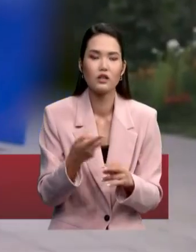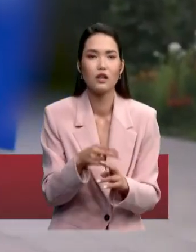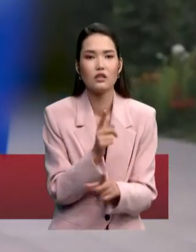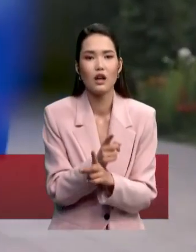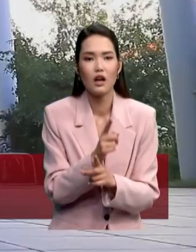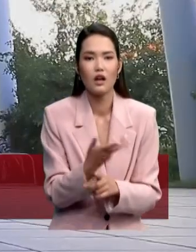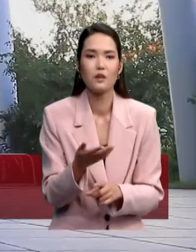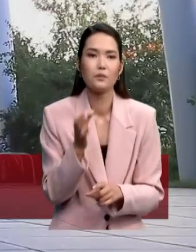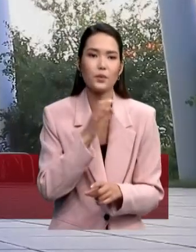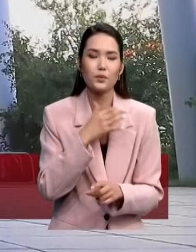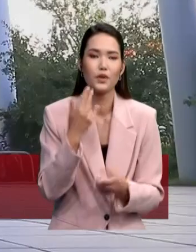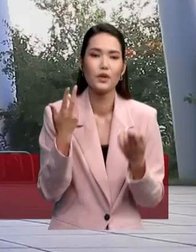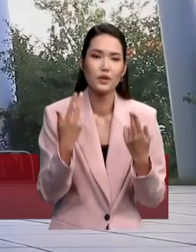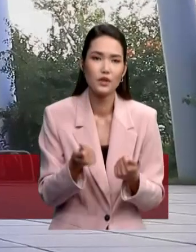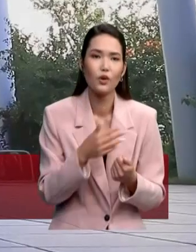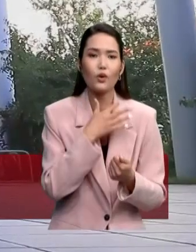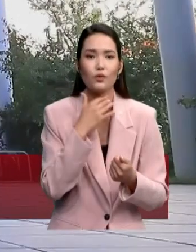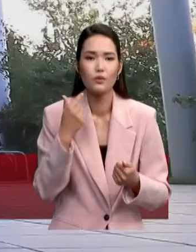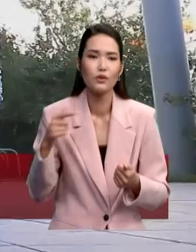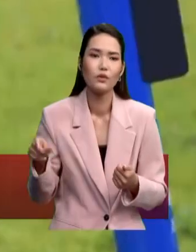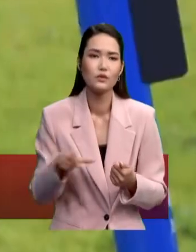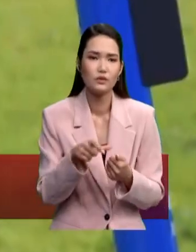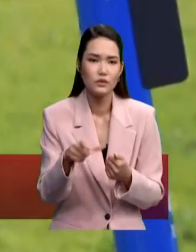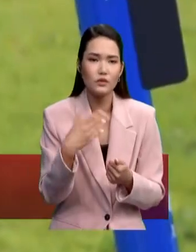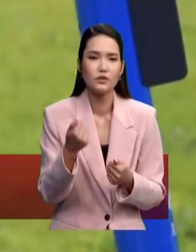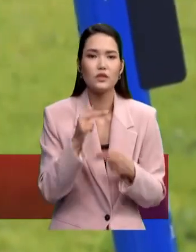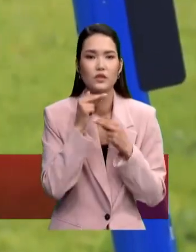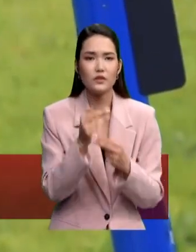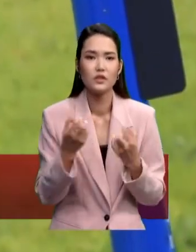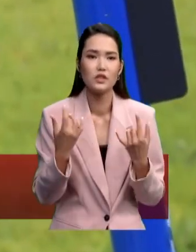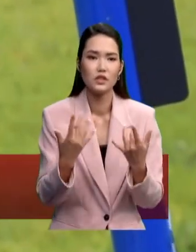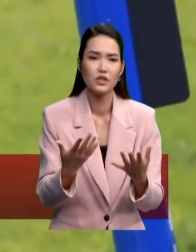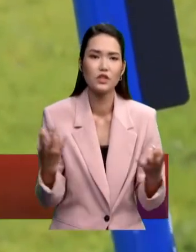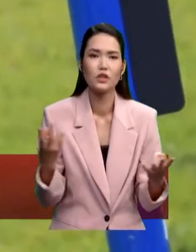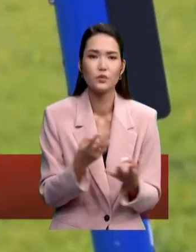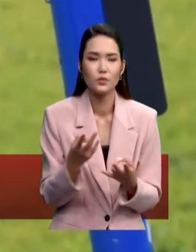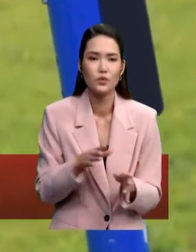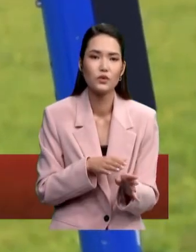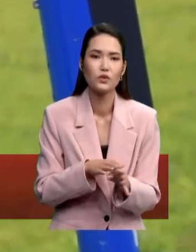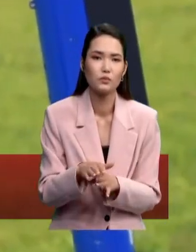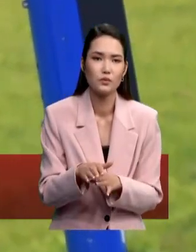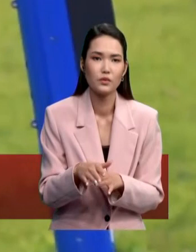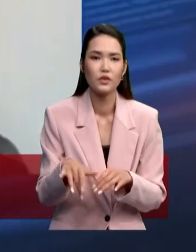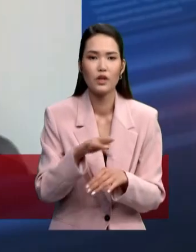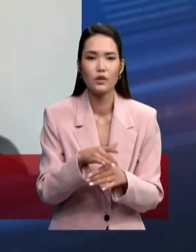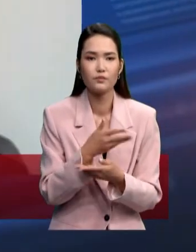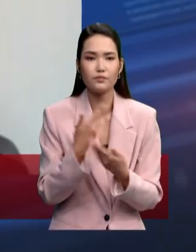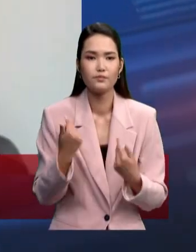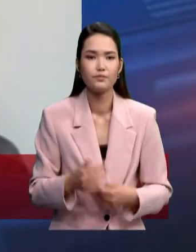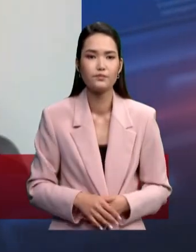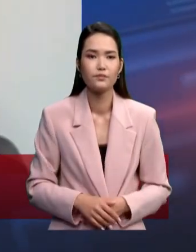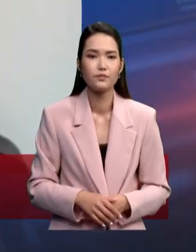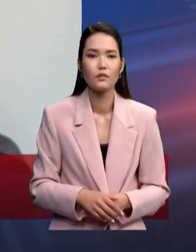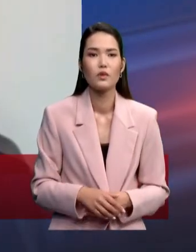и не поднимать шум. Да, но велодорожек как таковых с минимальной требуемой протяженностью в стране нет. Что это за